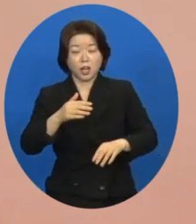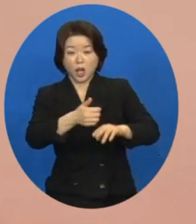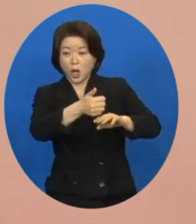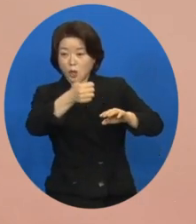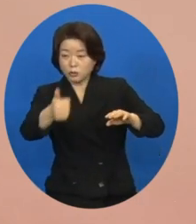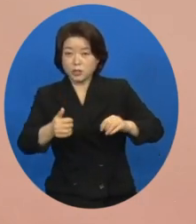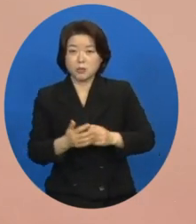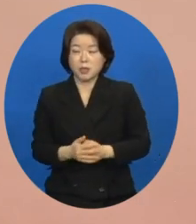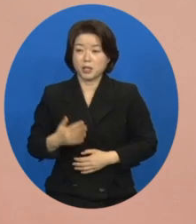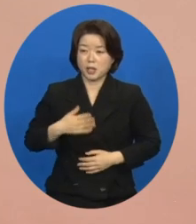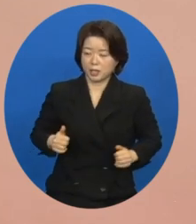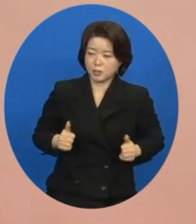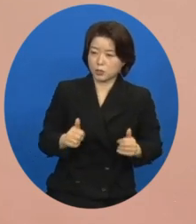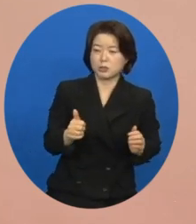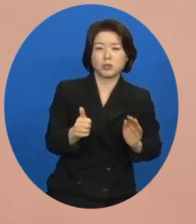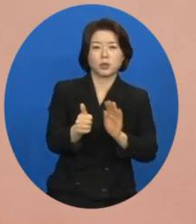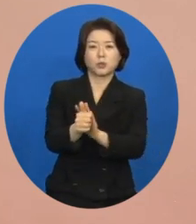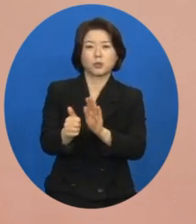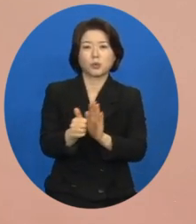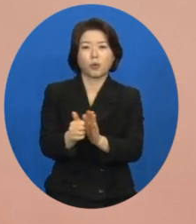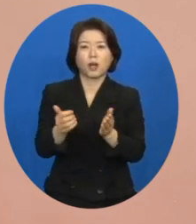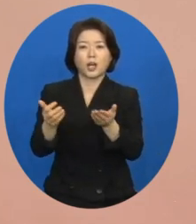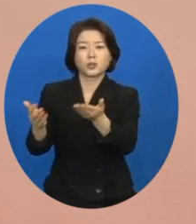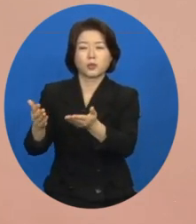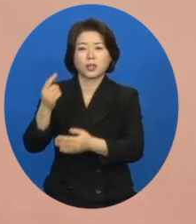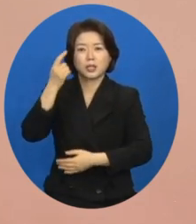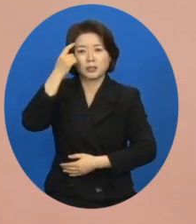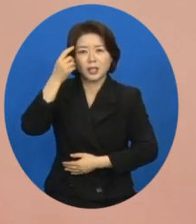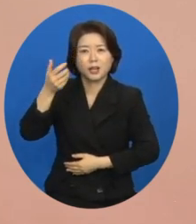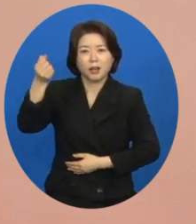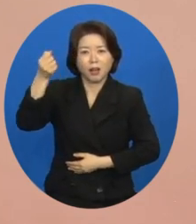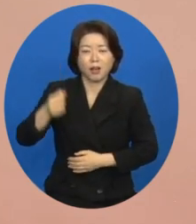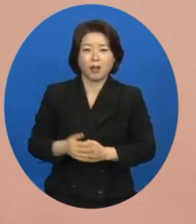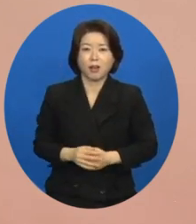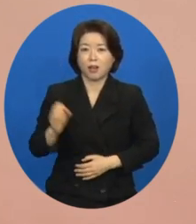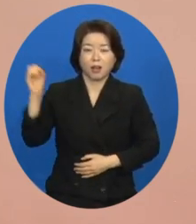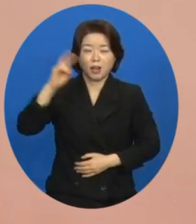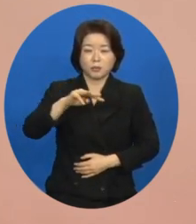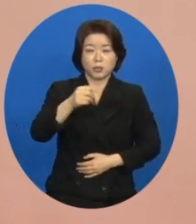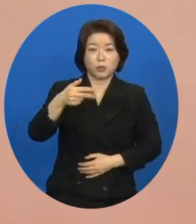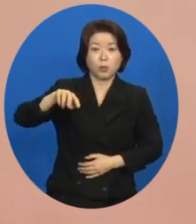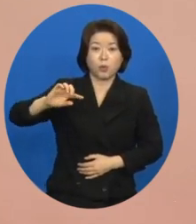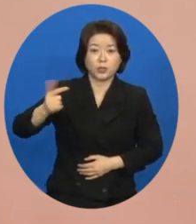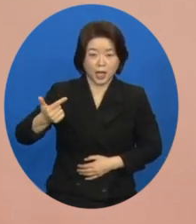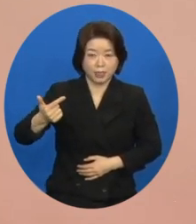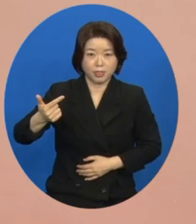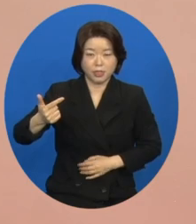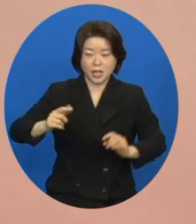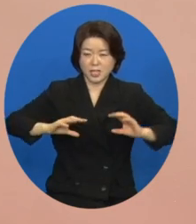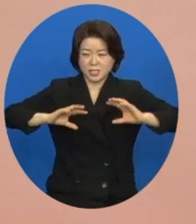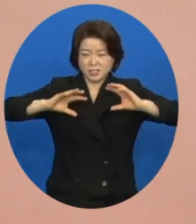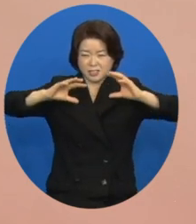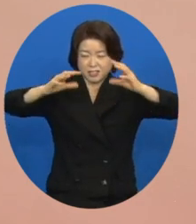내가 도와야 되겠다 하는 생각을 갖게 돼서 갑자기 로잔을 맡았다고 얘기를